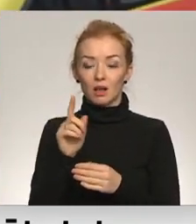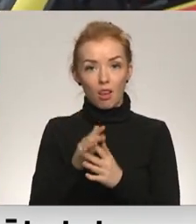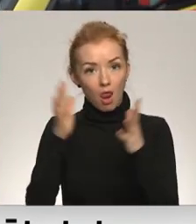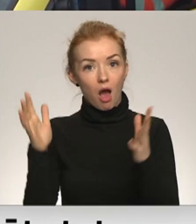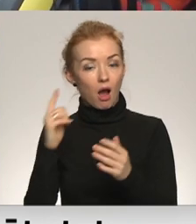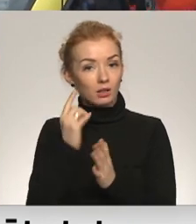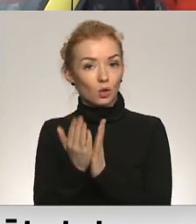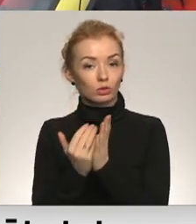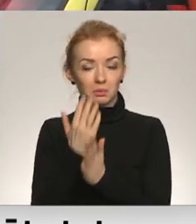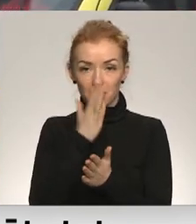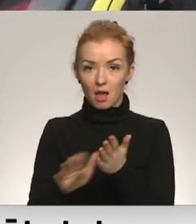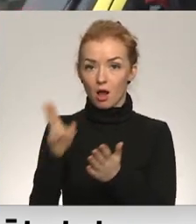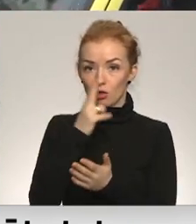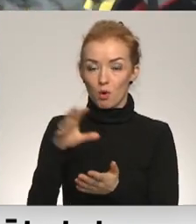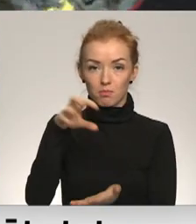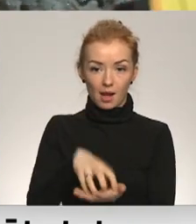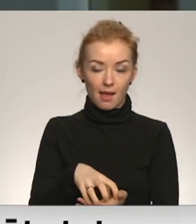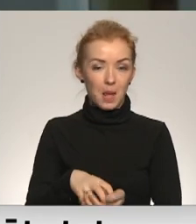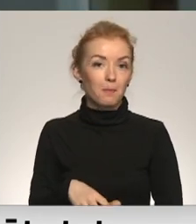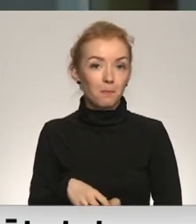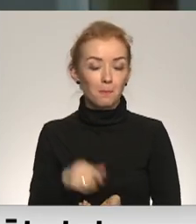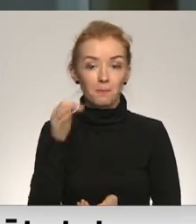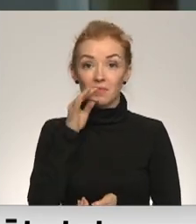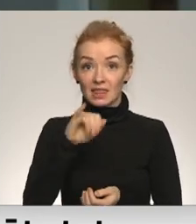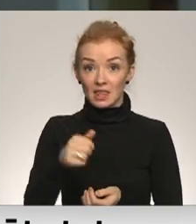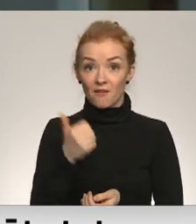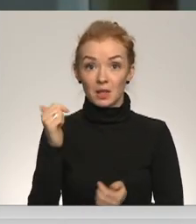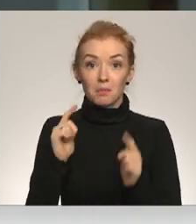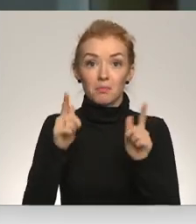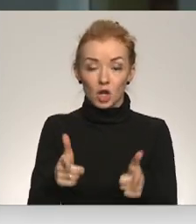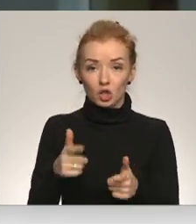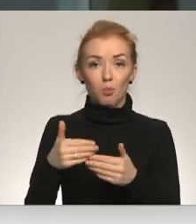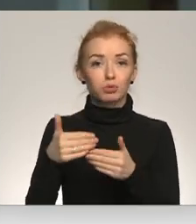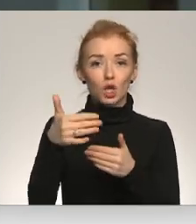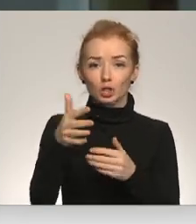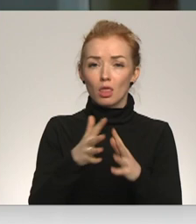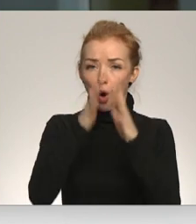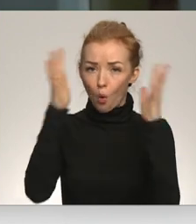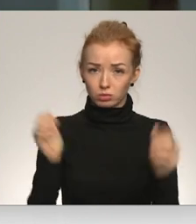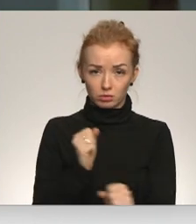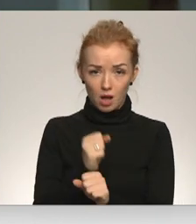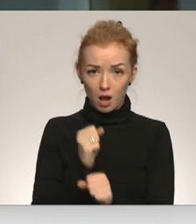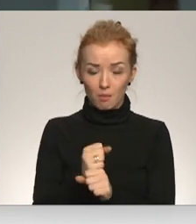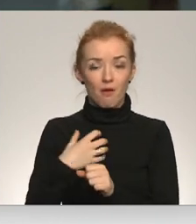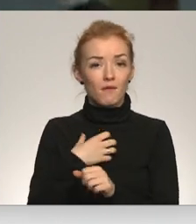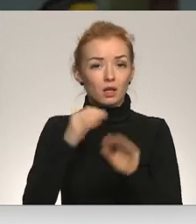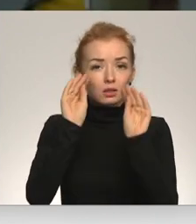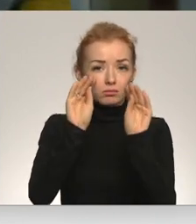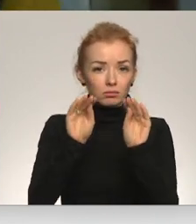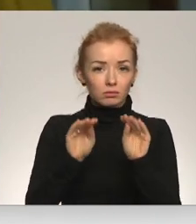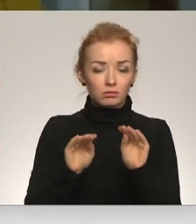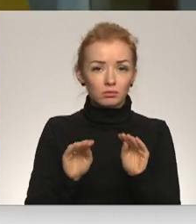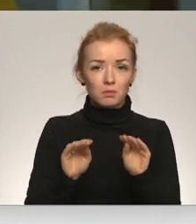atsaucība nekā no Preiļiem. Ir jāsaprot, ka pat ja viņi piekritīs priekšē, ir ļoti liels ceļš, ja ir jāizstrādā ļoti